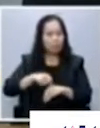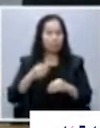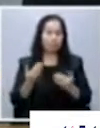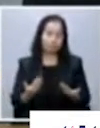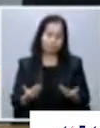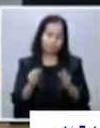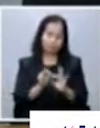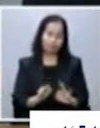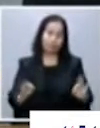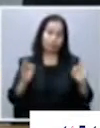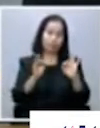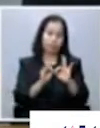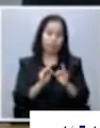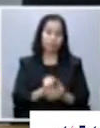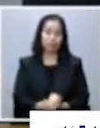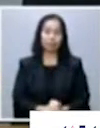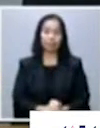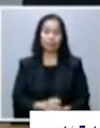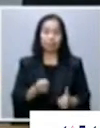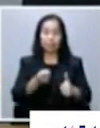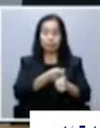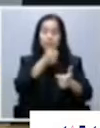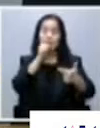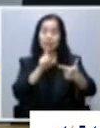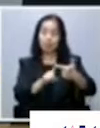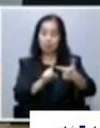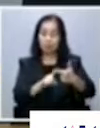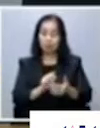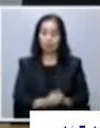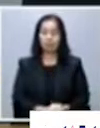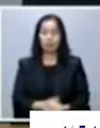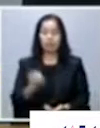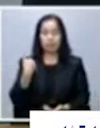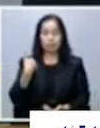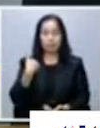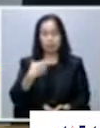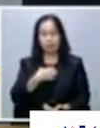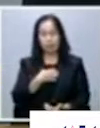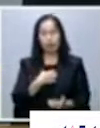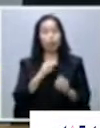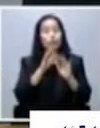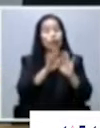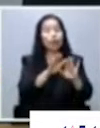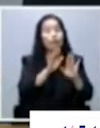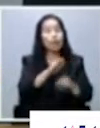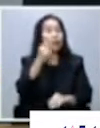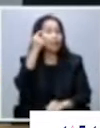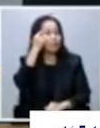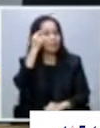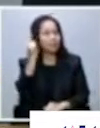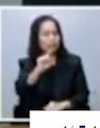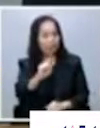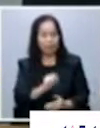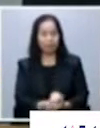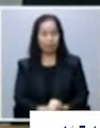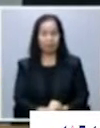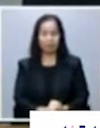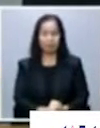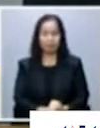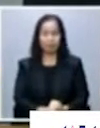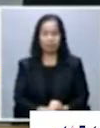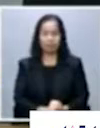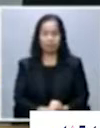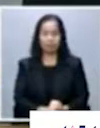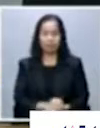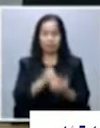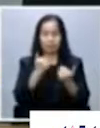นแรกที่อยากจะกราบเรียนประเด็นที่สองที่ได้สงวนคำแปรยติไว้ในส่วนของกระทรวงการต่างประเทศนั้นต้องเรียนอย่างนี้ครับ